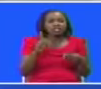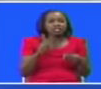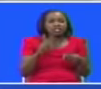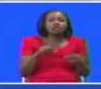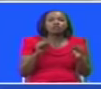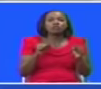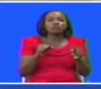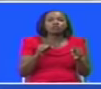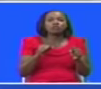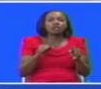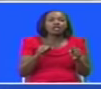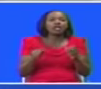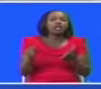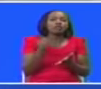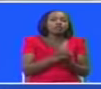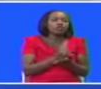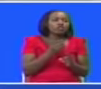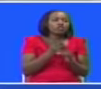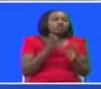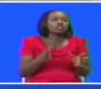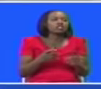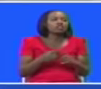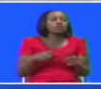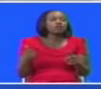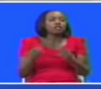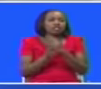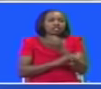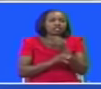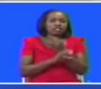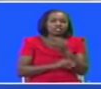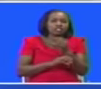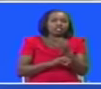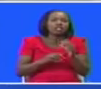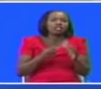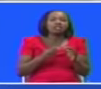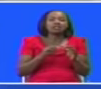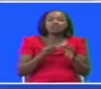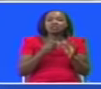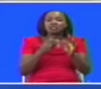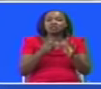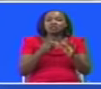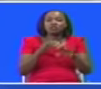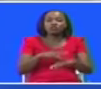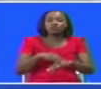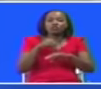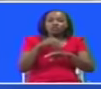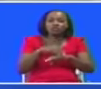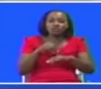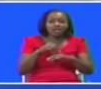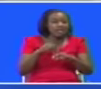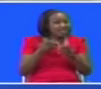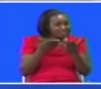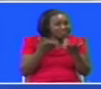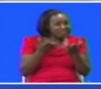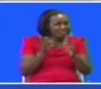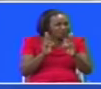kuajiri madaktari kutoka mataifa ya nje, kwa mfano taifa la Cuba kule. Lakini je, kuna haja kufikia hapo wakati tuna